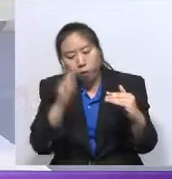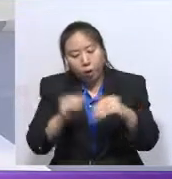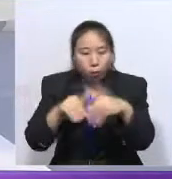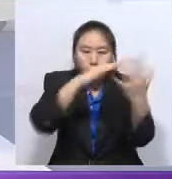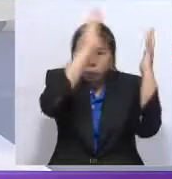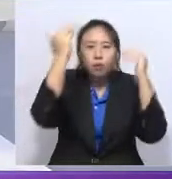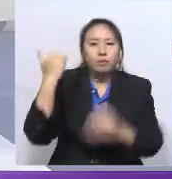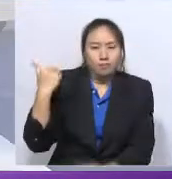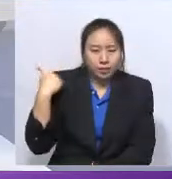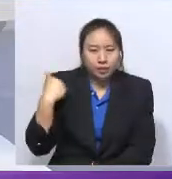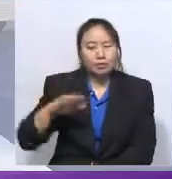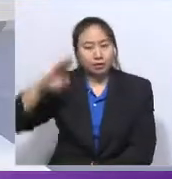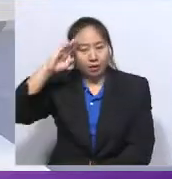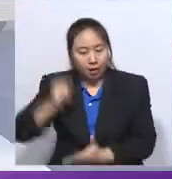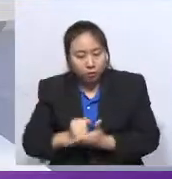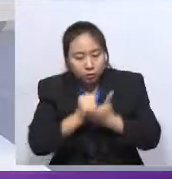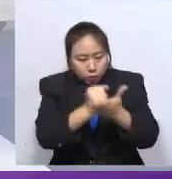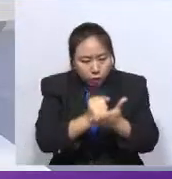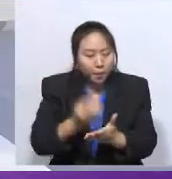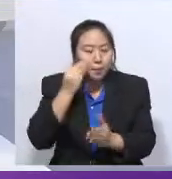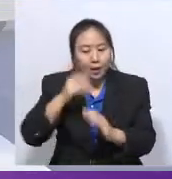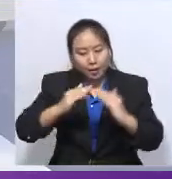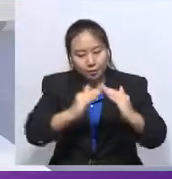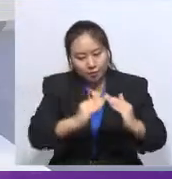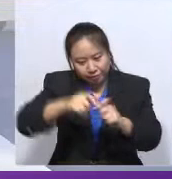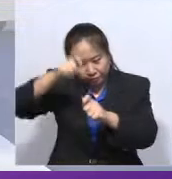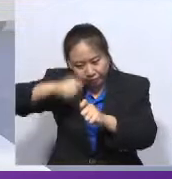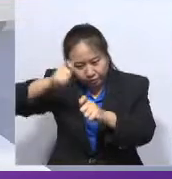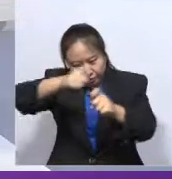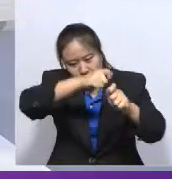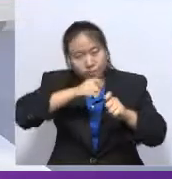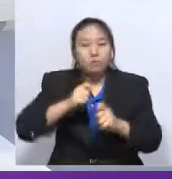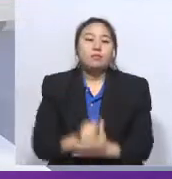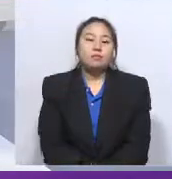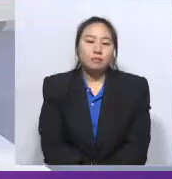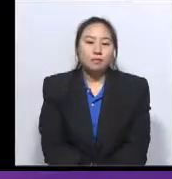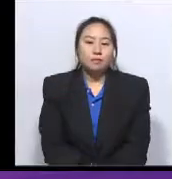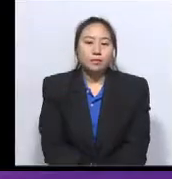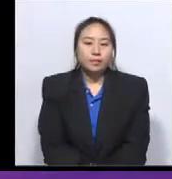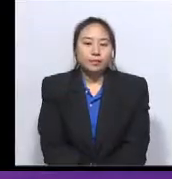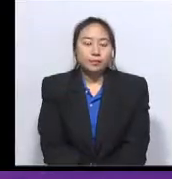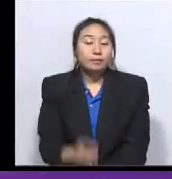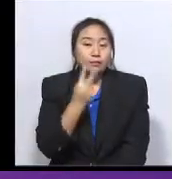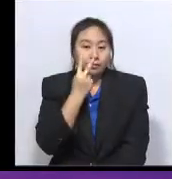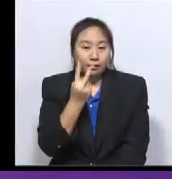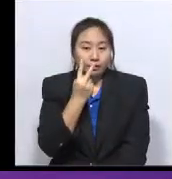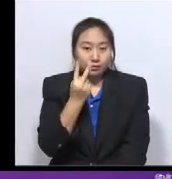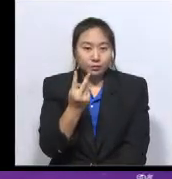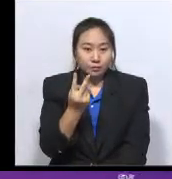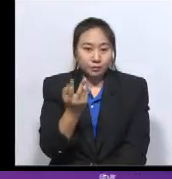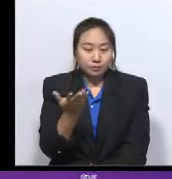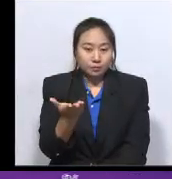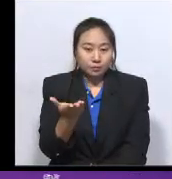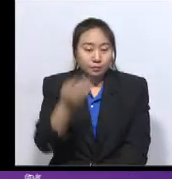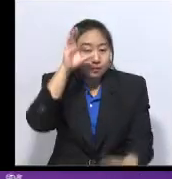ำลังทหารจึงได้เข้าให้การช่วยเหลือซ่อมแซมบ้านเรือนให้แก่ผู้ประสบภัยค่ะที่คุณผู้ชมเห็นอยู่นี่นะคะ